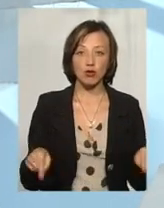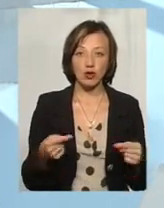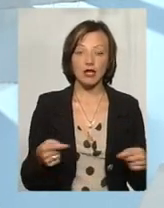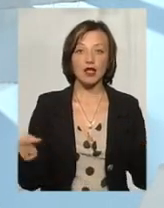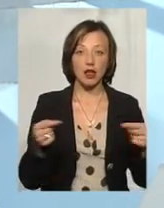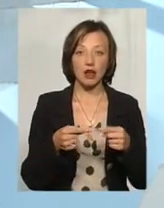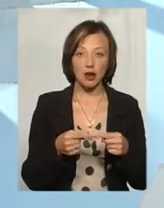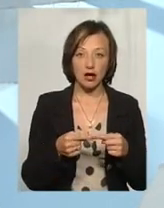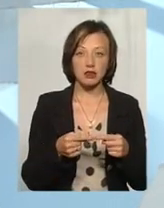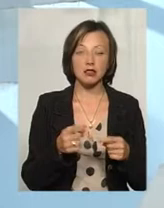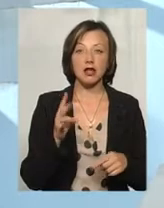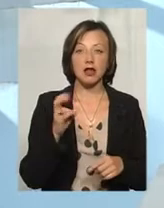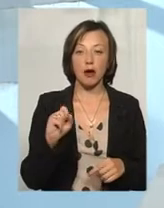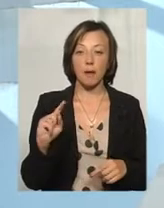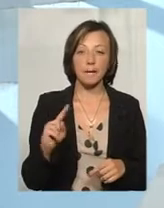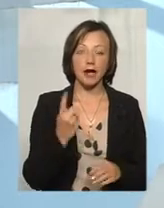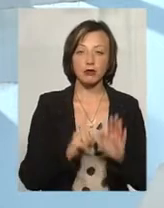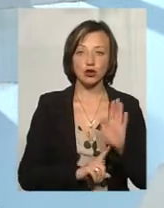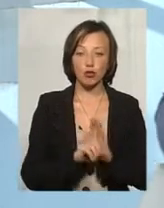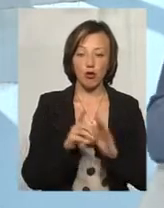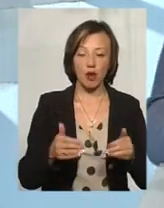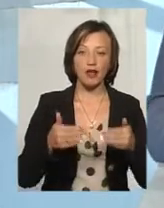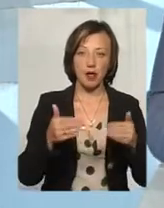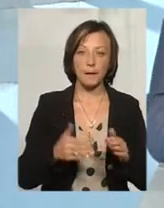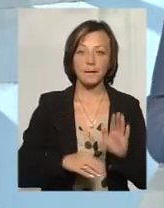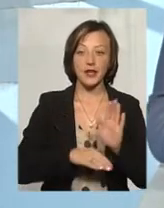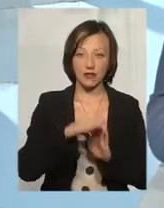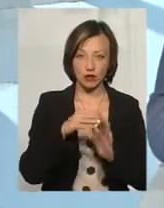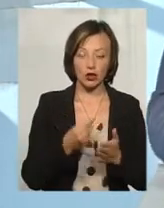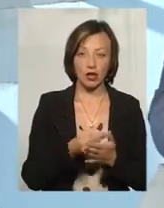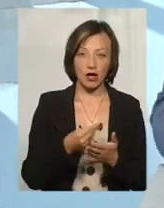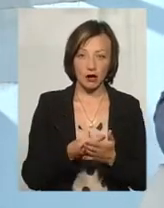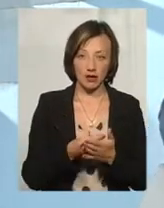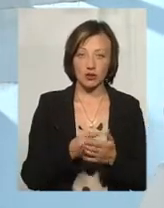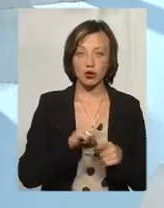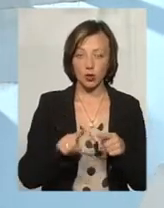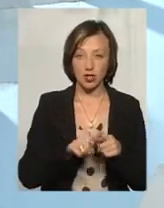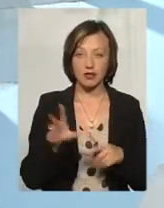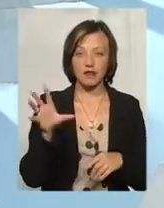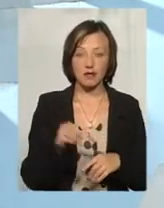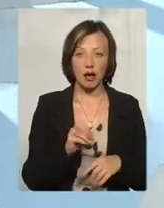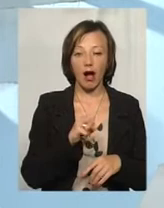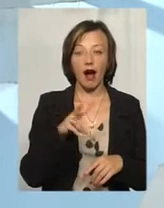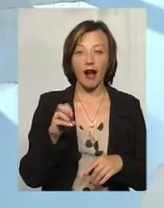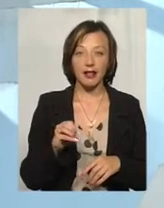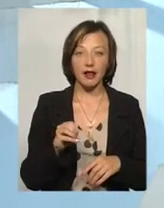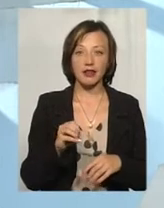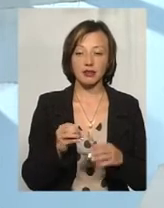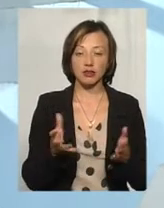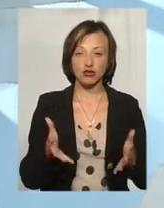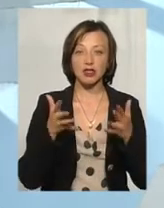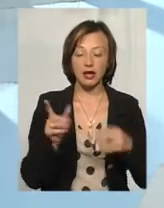якраз на першопочатковому етапі підвищує тариф, скоріш за все, але воно ставить